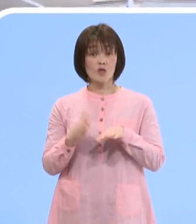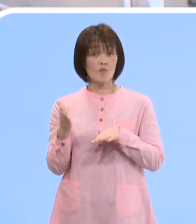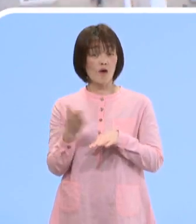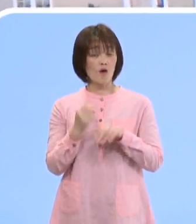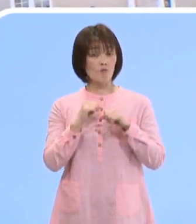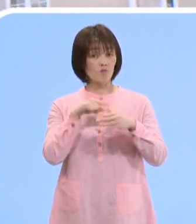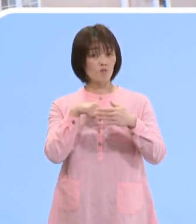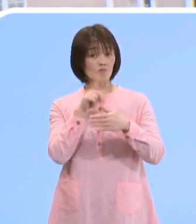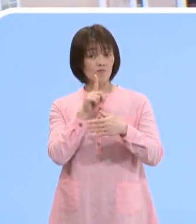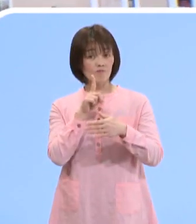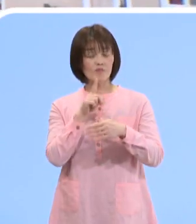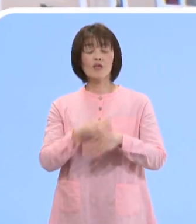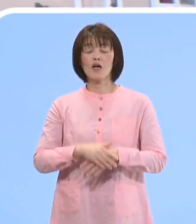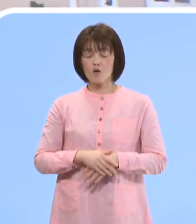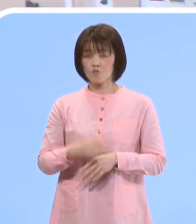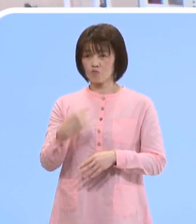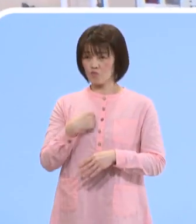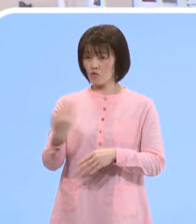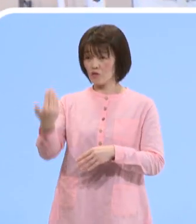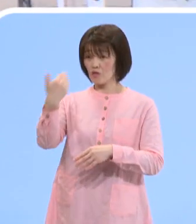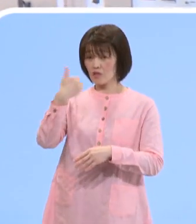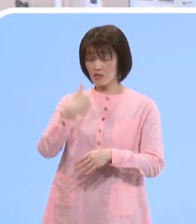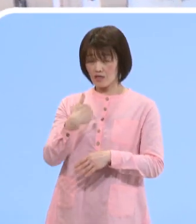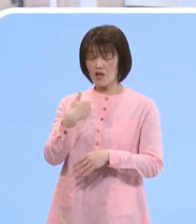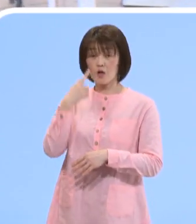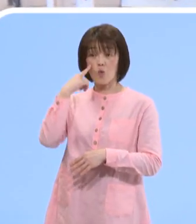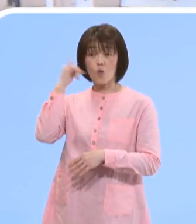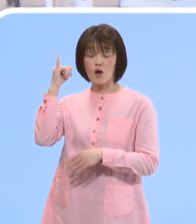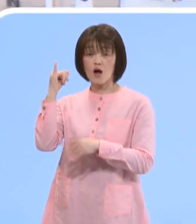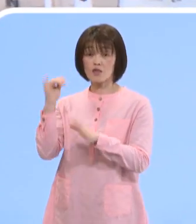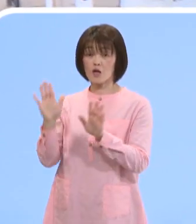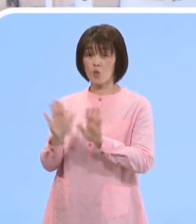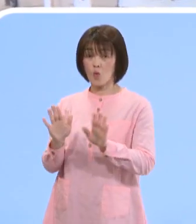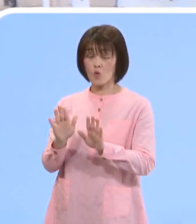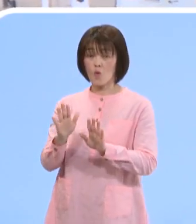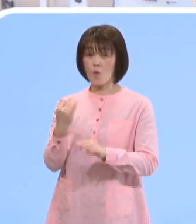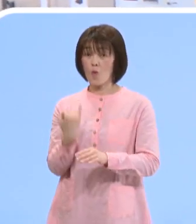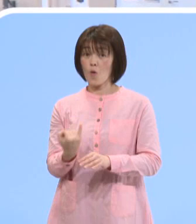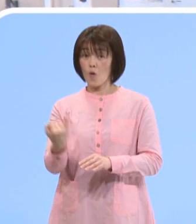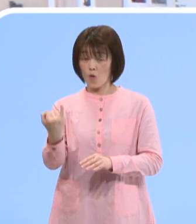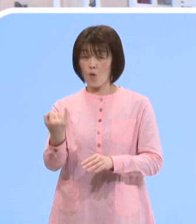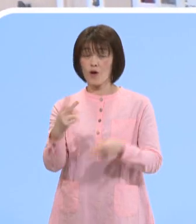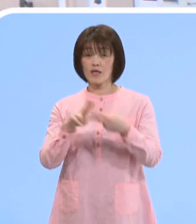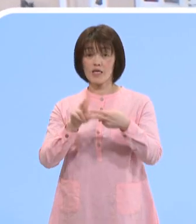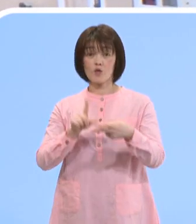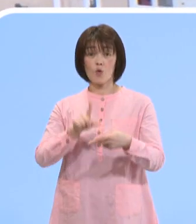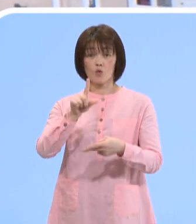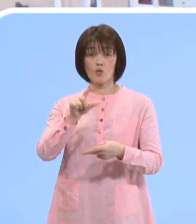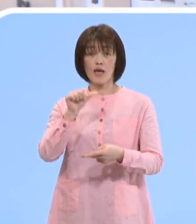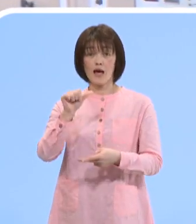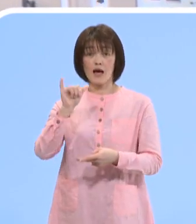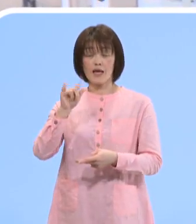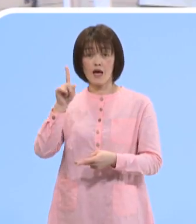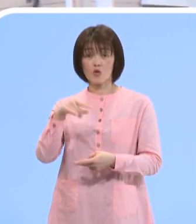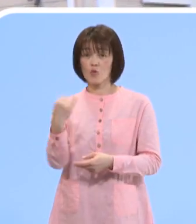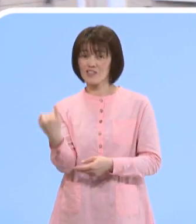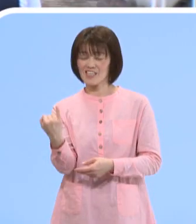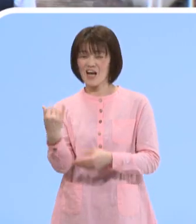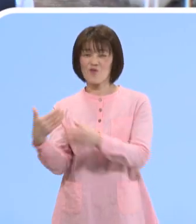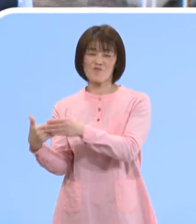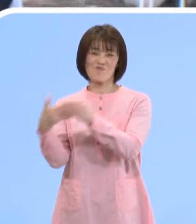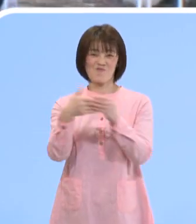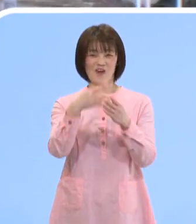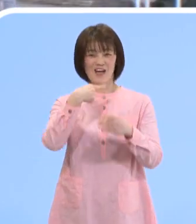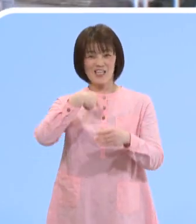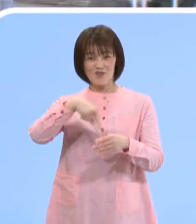どんなことをされるんですか？ そうですね、依頼会員の彩乃ちゃんも会いに行きますけど、井上彩乃ちゃん、 彩乃ちゃんを、 はい、